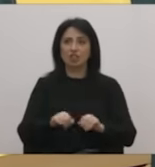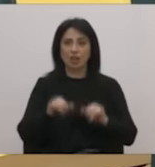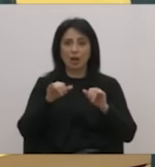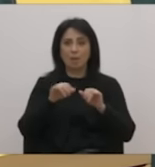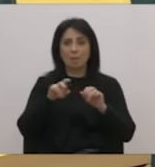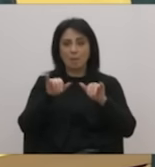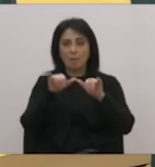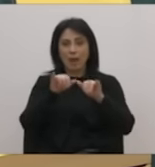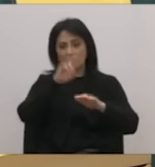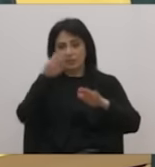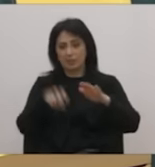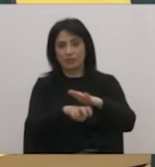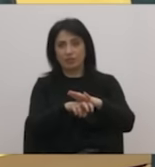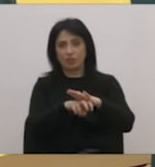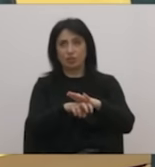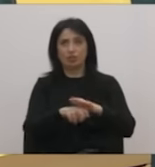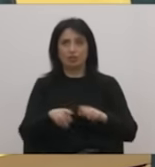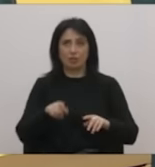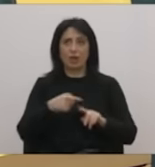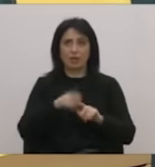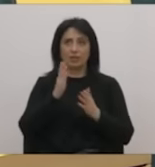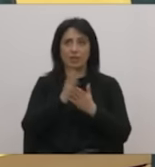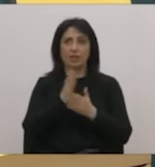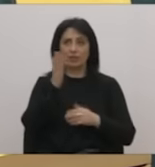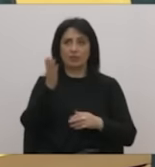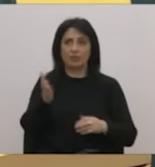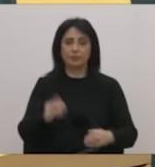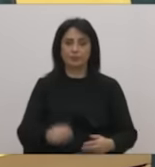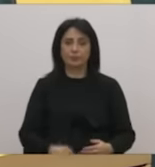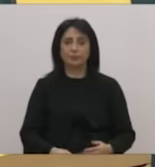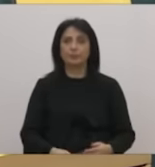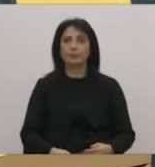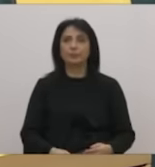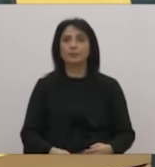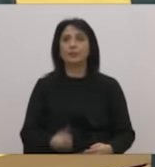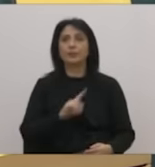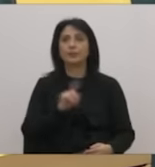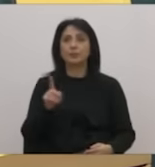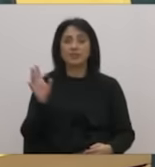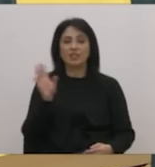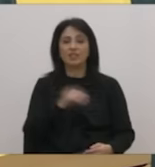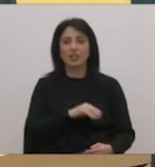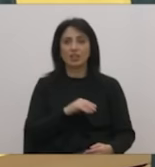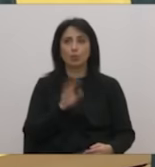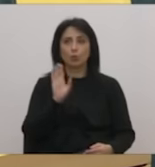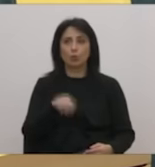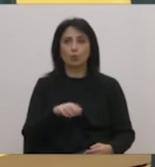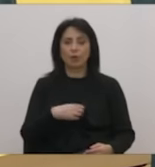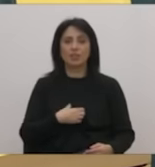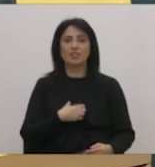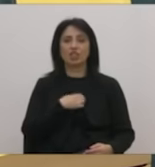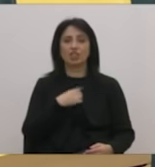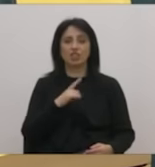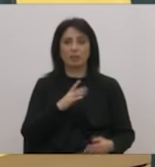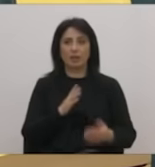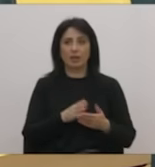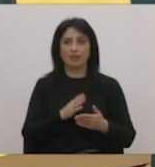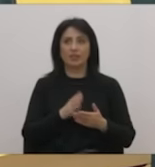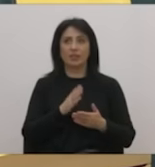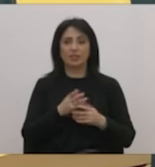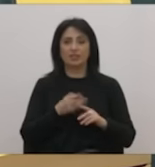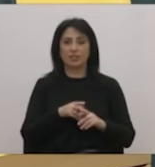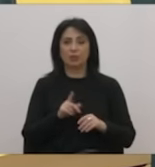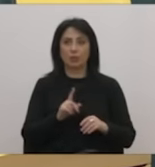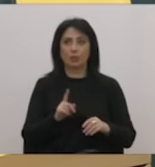ქვეშ. Აი ეს ხართ თქვენ. Მაგრამ ყველაზე უფრო საშინელება რაც არის ის